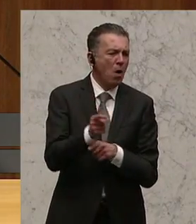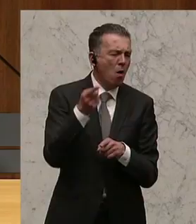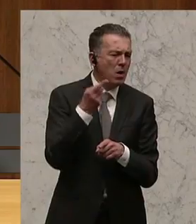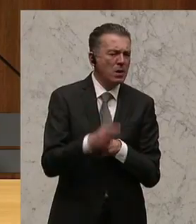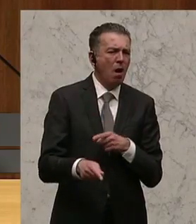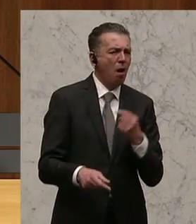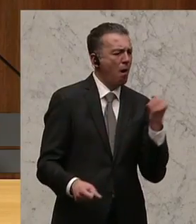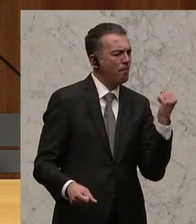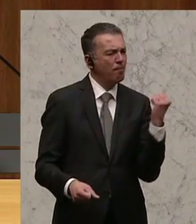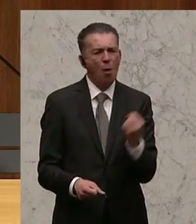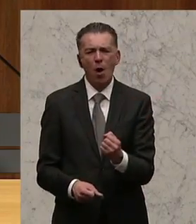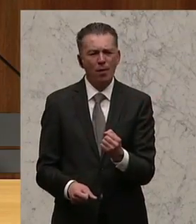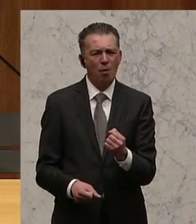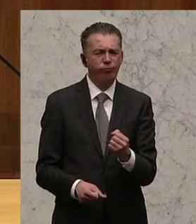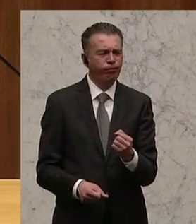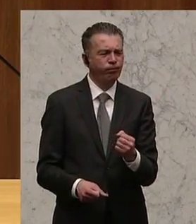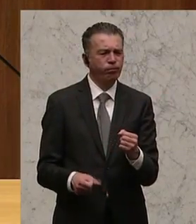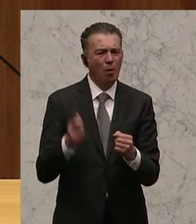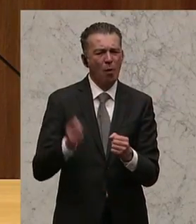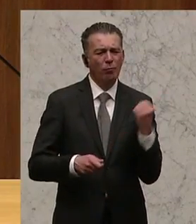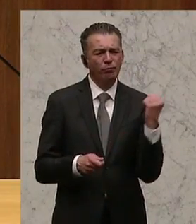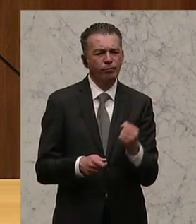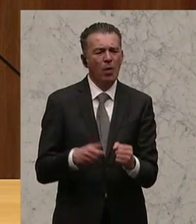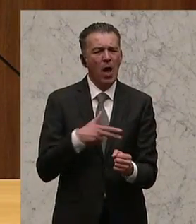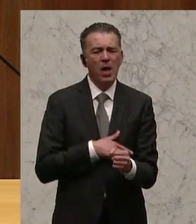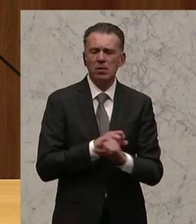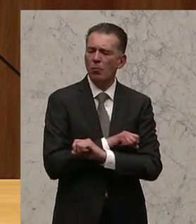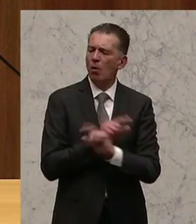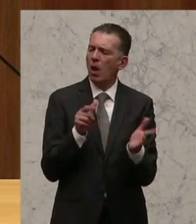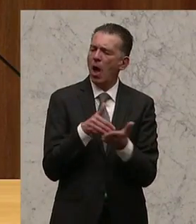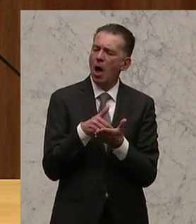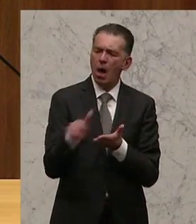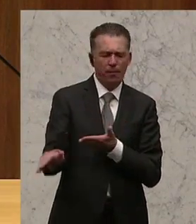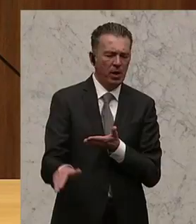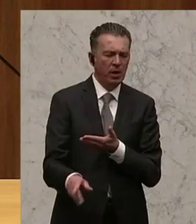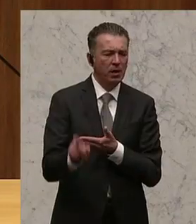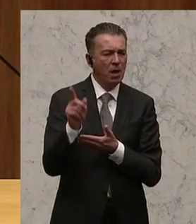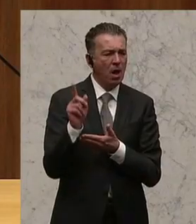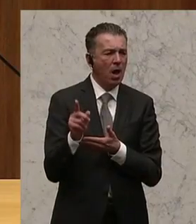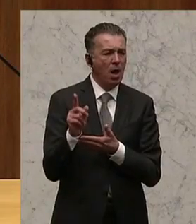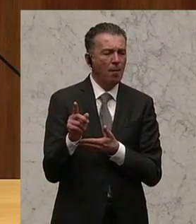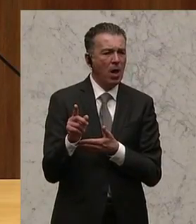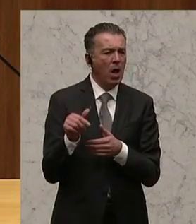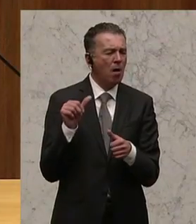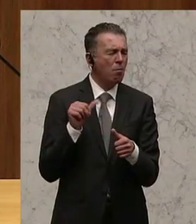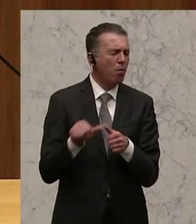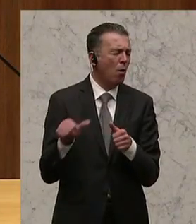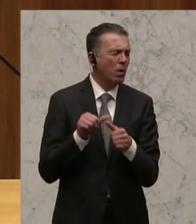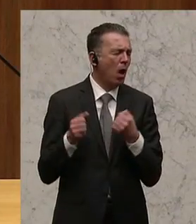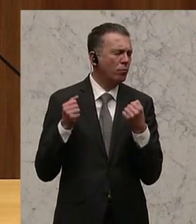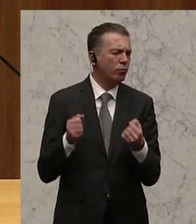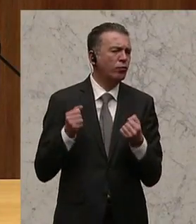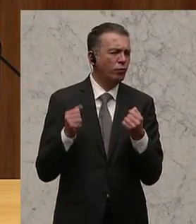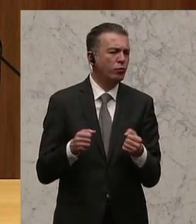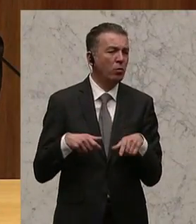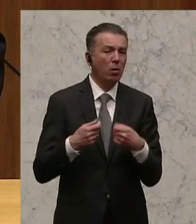und Hinrichtungen werden auch seitens der SPÖ natürlich ganz klar abgelehnt, aber eine unglaubliche Brutalität und Gewaltanwendung